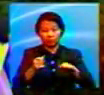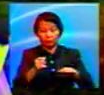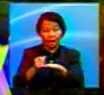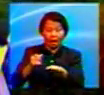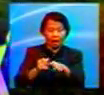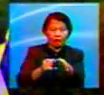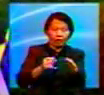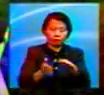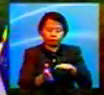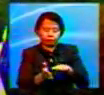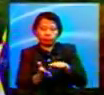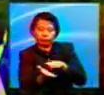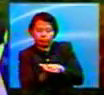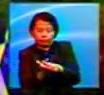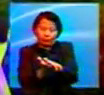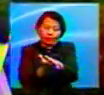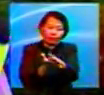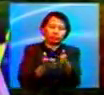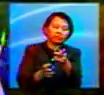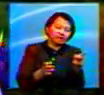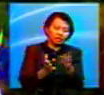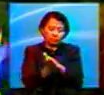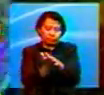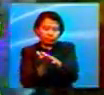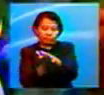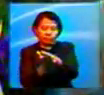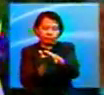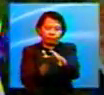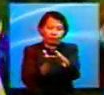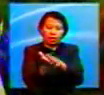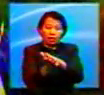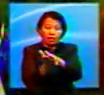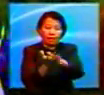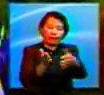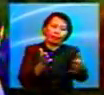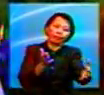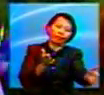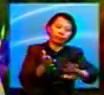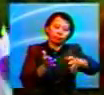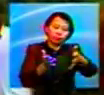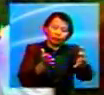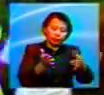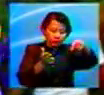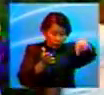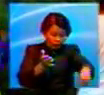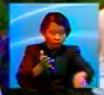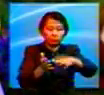ke kiri bahu jalan dan kemudian bergolek. kedalaman jarak antara tempat